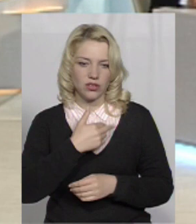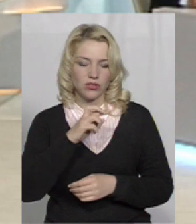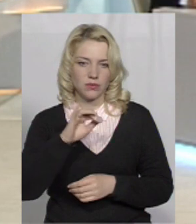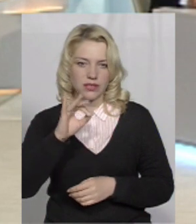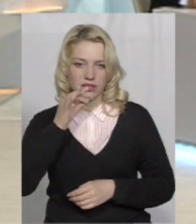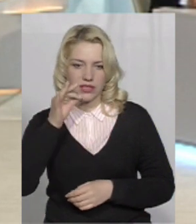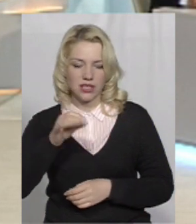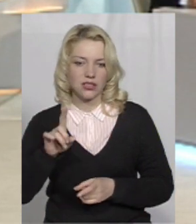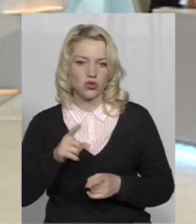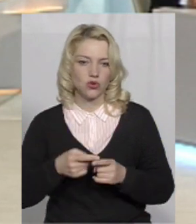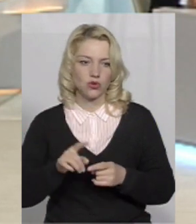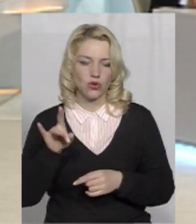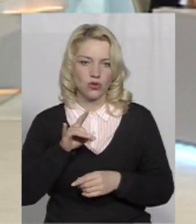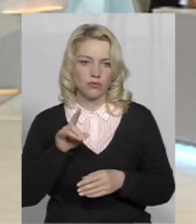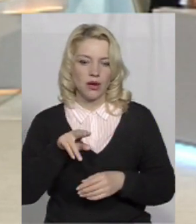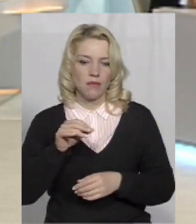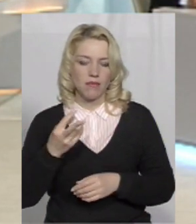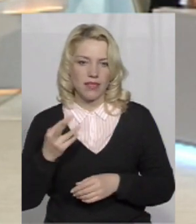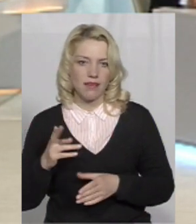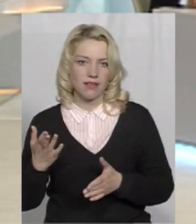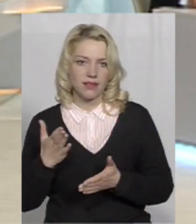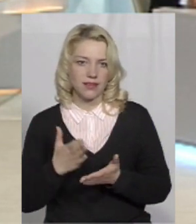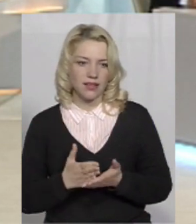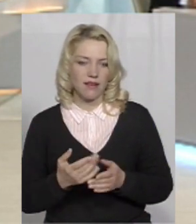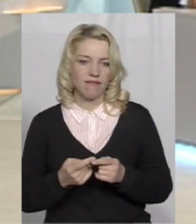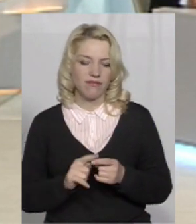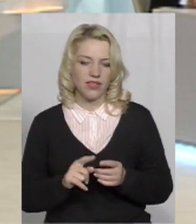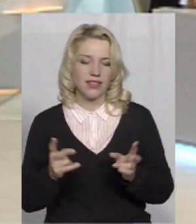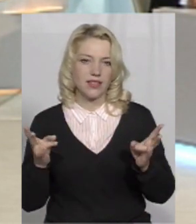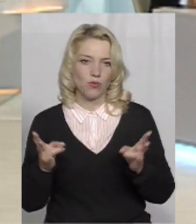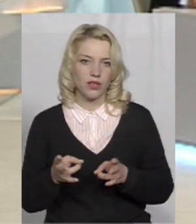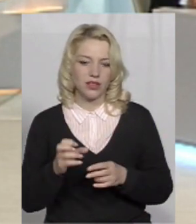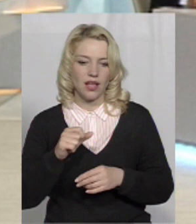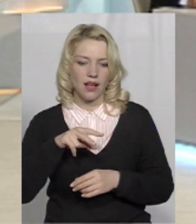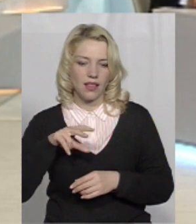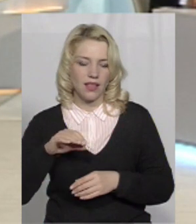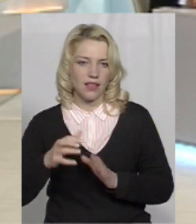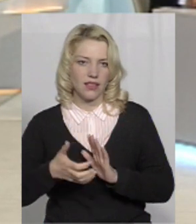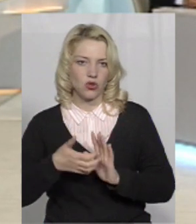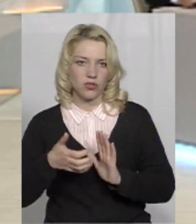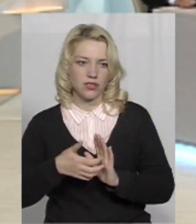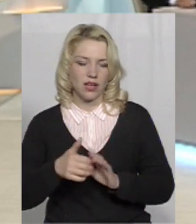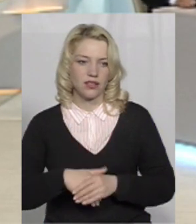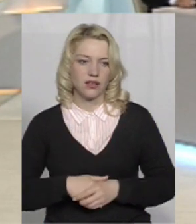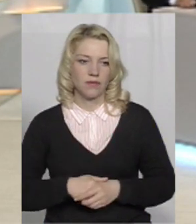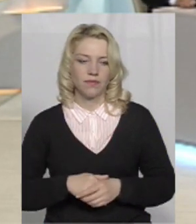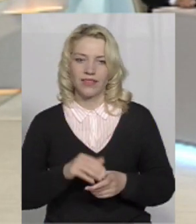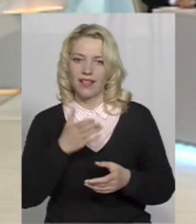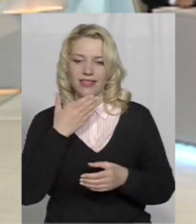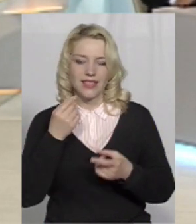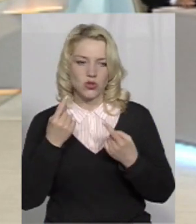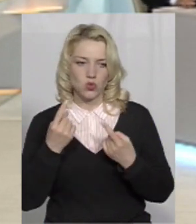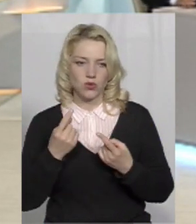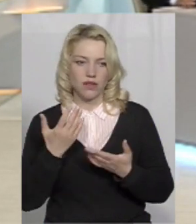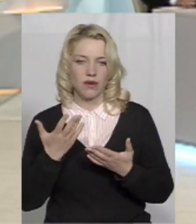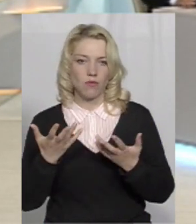сказати, що той розмір пені, який є, він необхідний, але недостатній. Він не суттєвий.